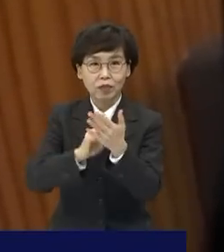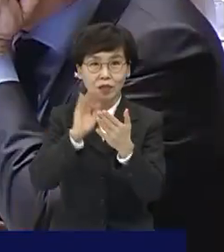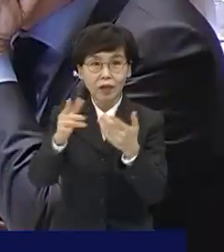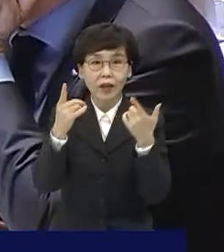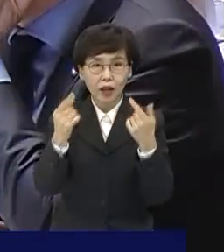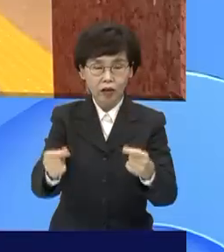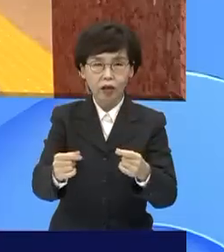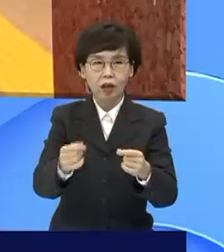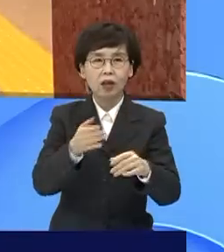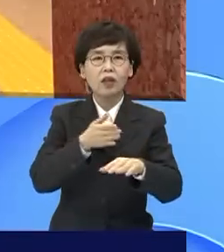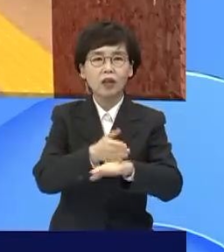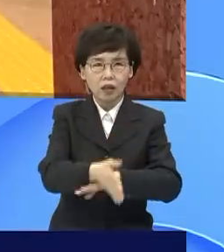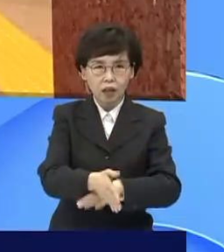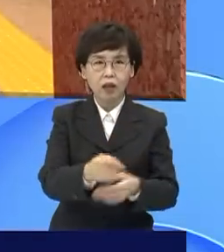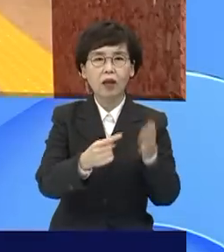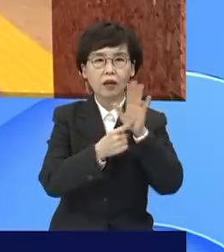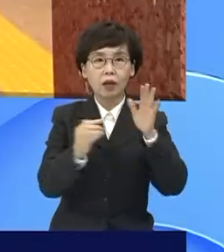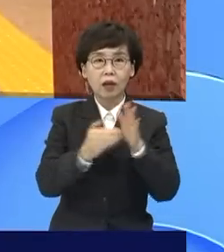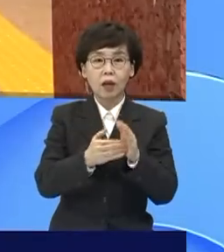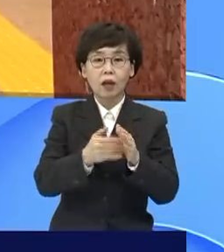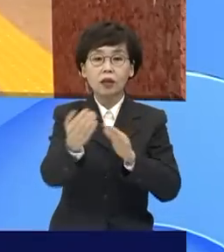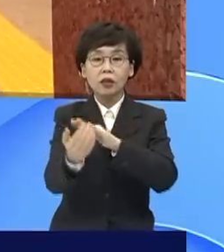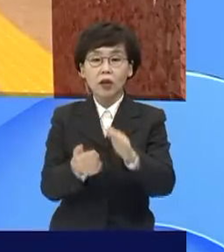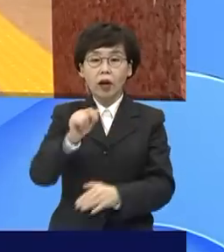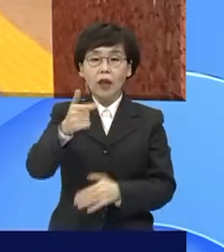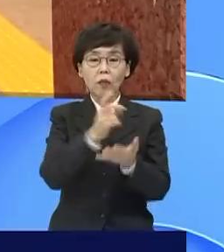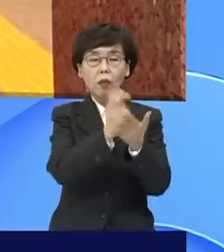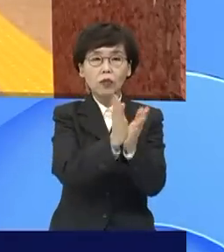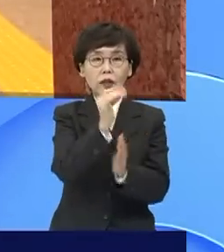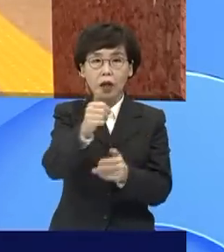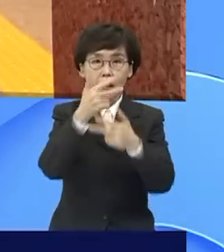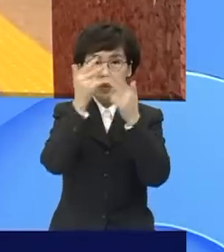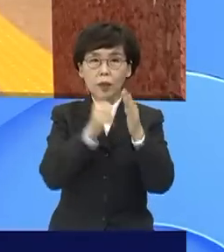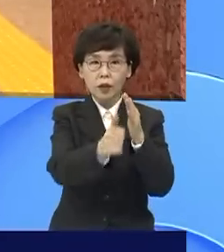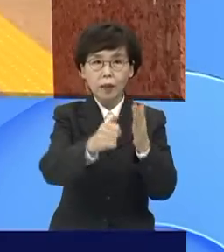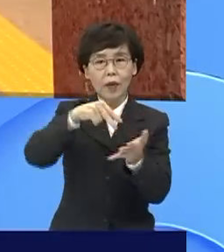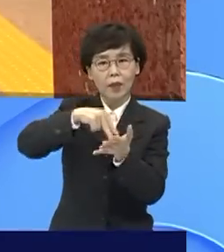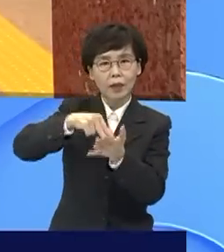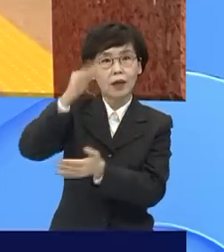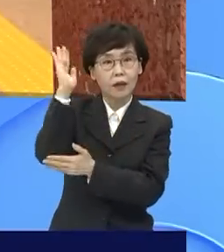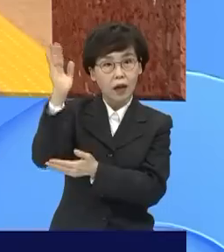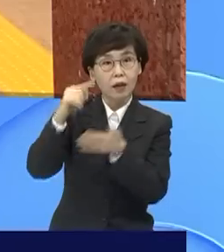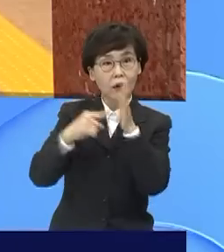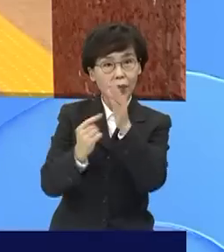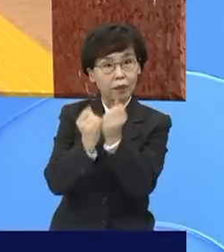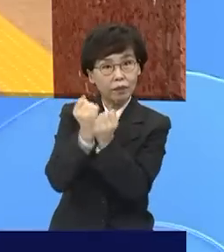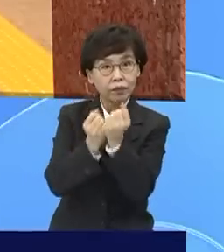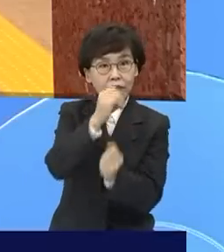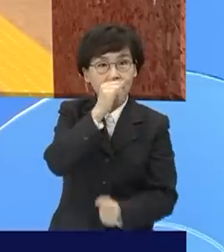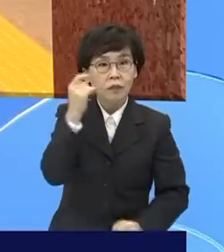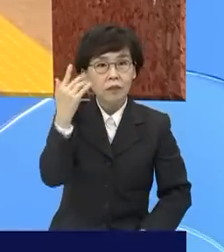자, 표결에 앞서서 한동훈 법무장관 그리고 이재명 대표의 입장 발표가 있었죠.